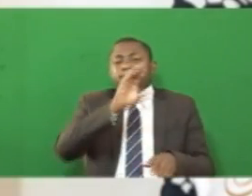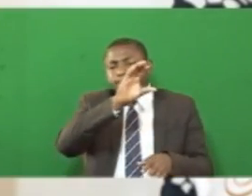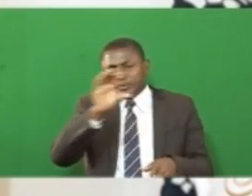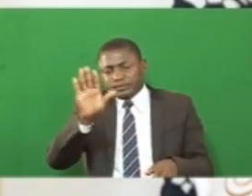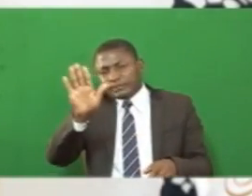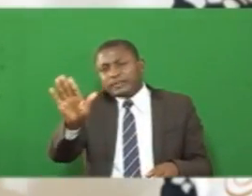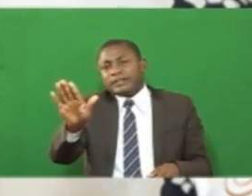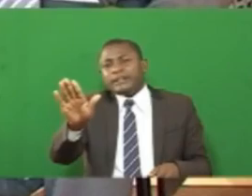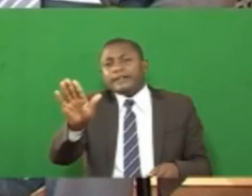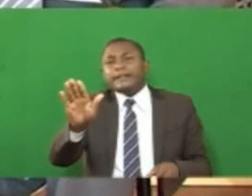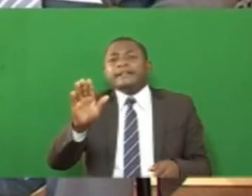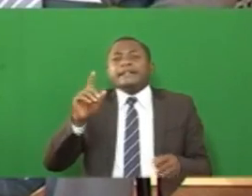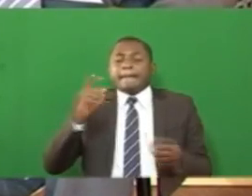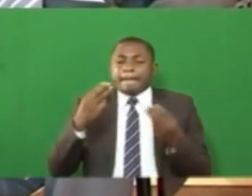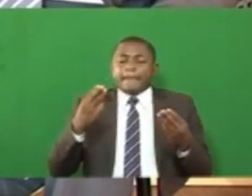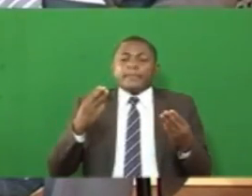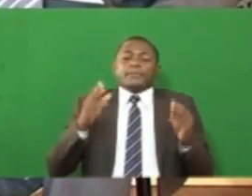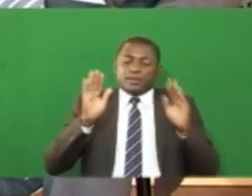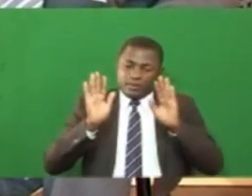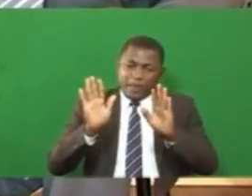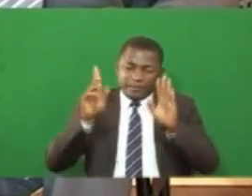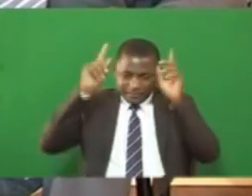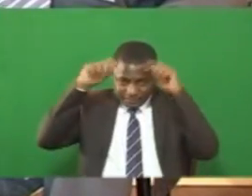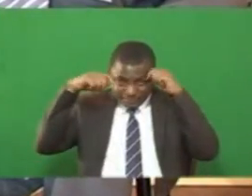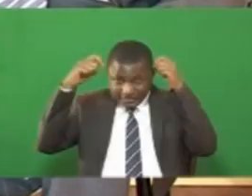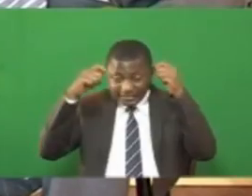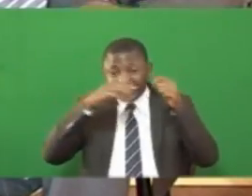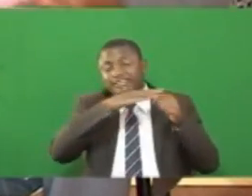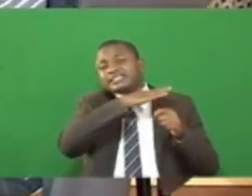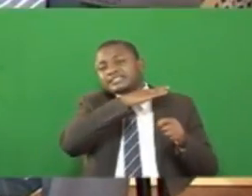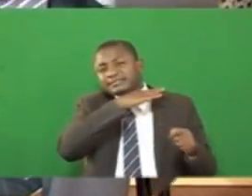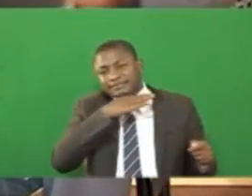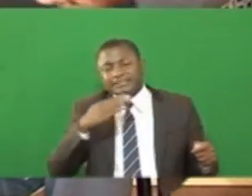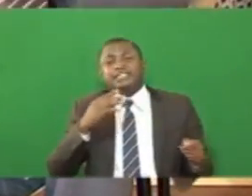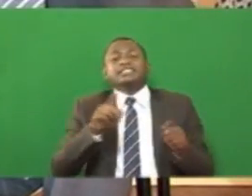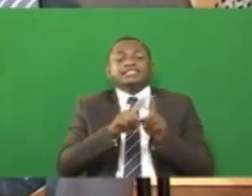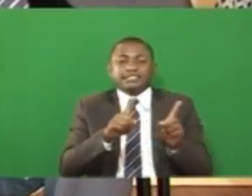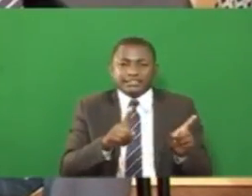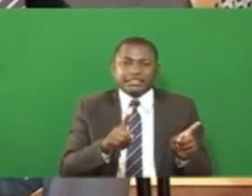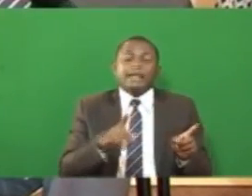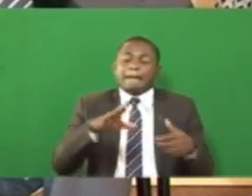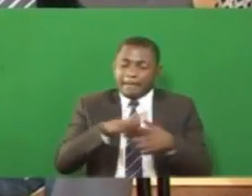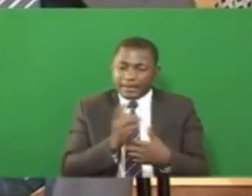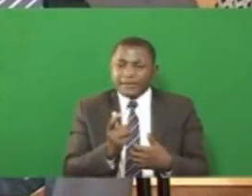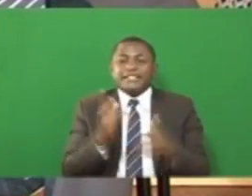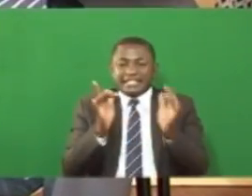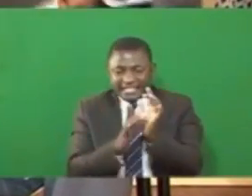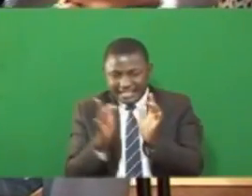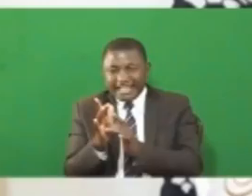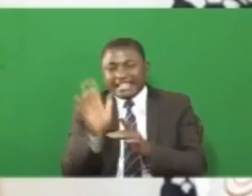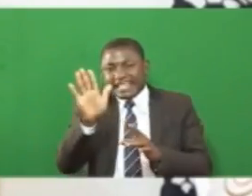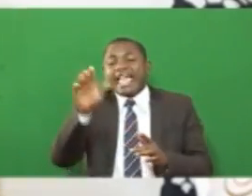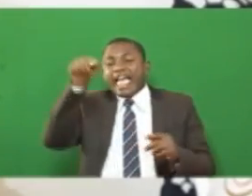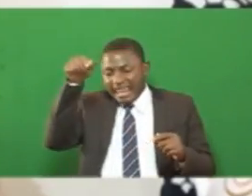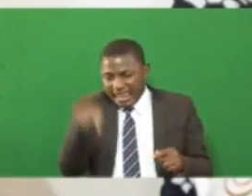yapo hatichapire wainasi. Hondo pekutsemuka jira paya kuratidza kuti zvapera masvika. Masvika pana Jesu.